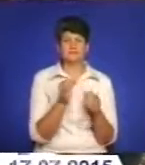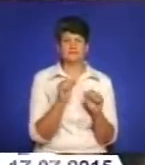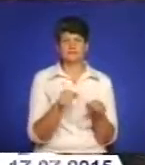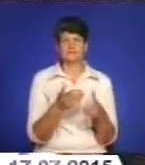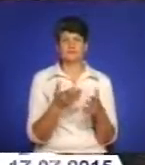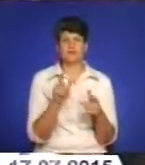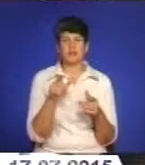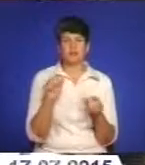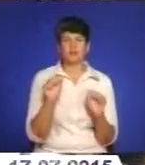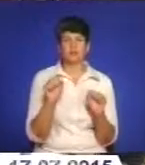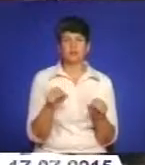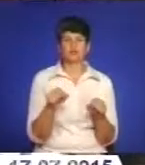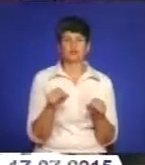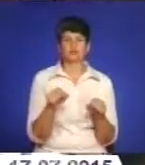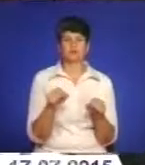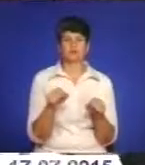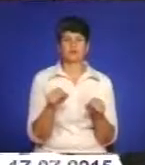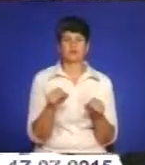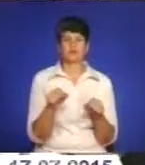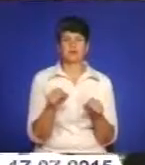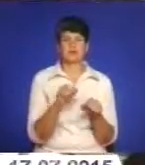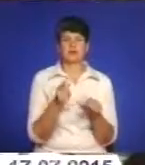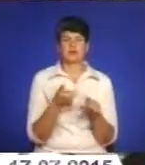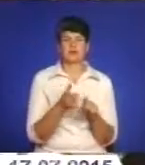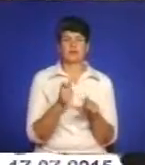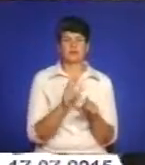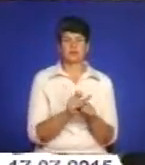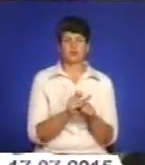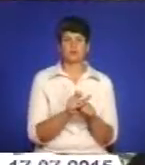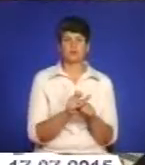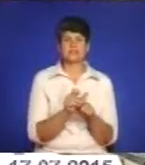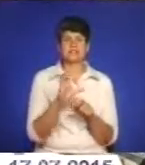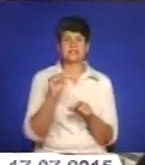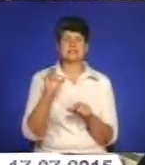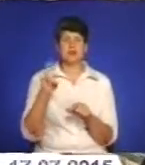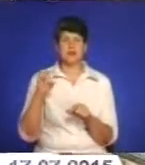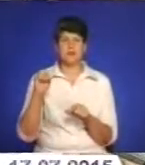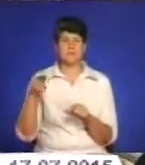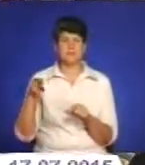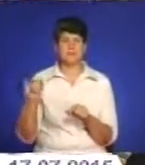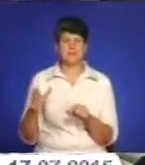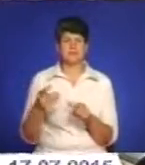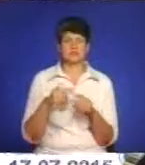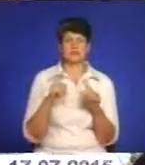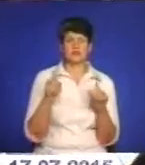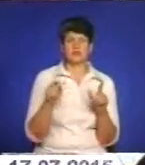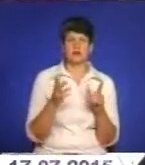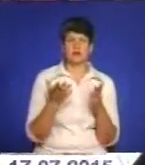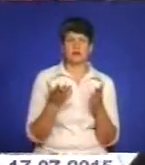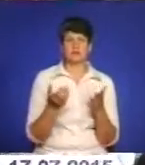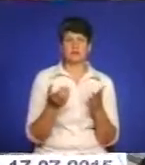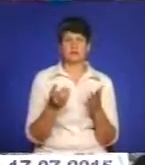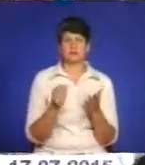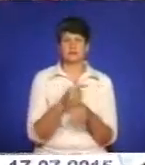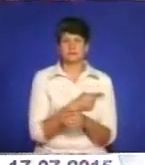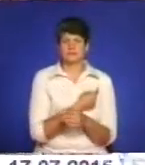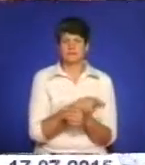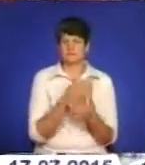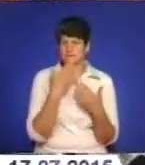люди теж можуть там не дуже якісь, ну, мається на увазі, нема санепідемстанції, не пройшли, знаєте, от такому. Але